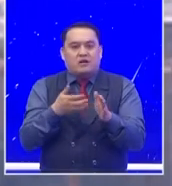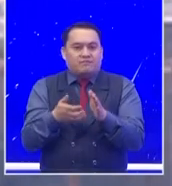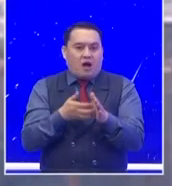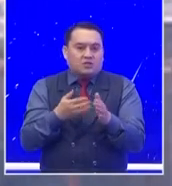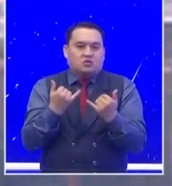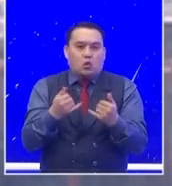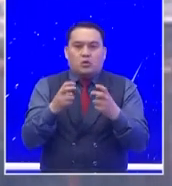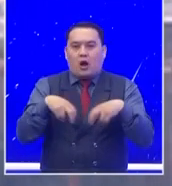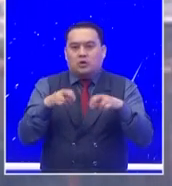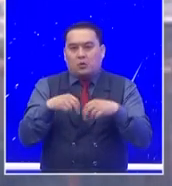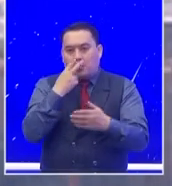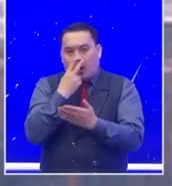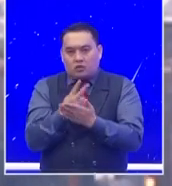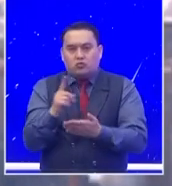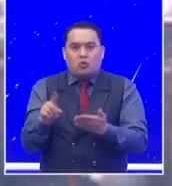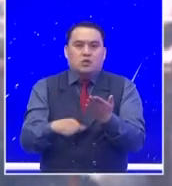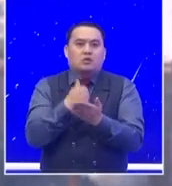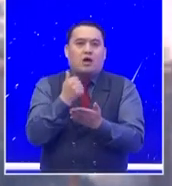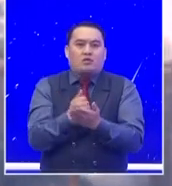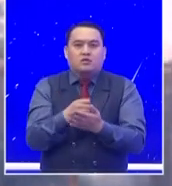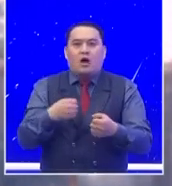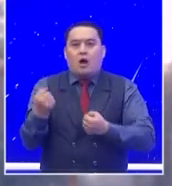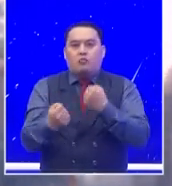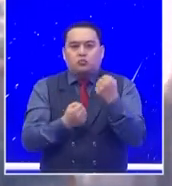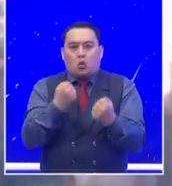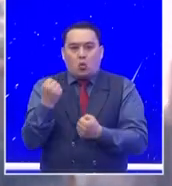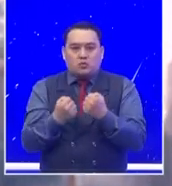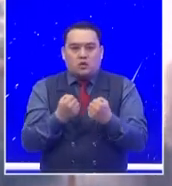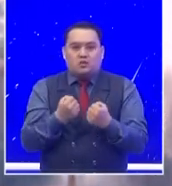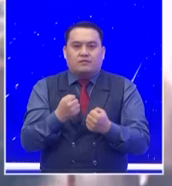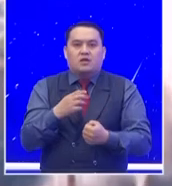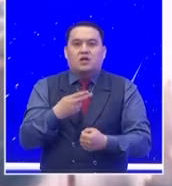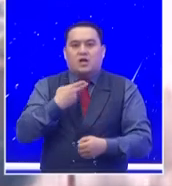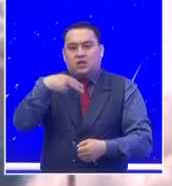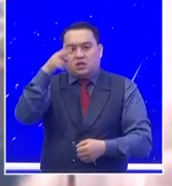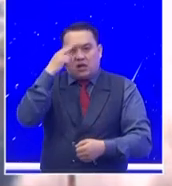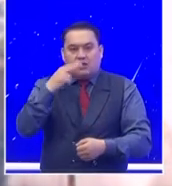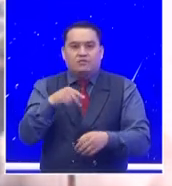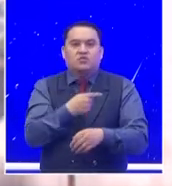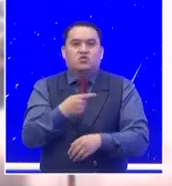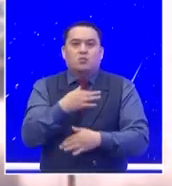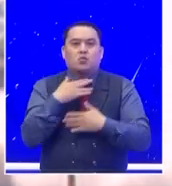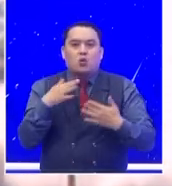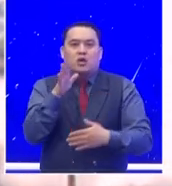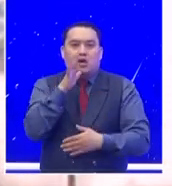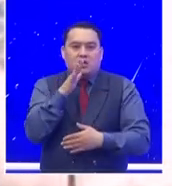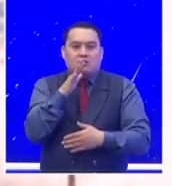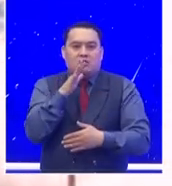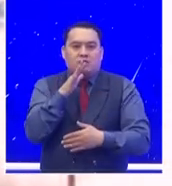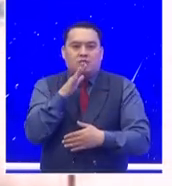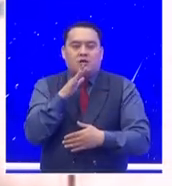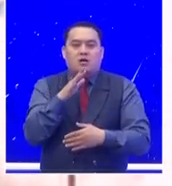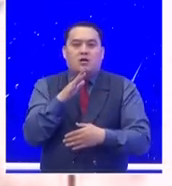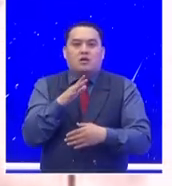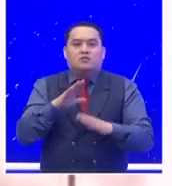текущие расследование показало что главный оператор автомобильных дорог автострада прл италия в течение многих лет врал